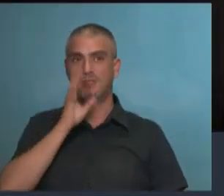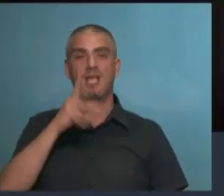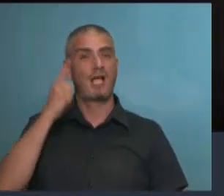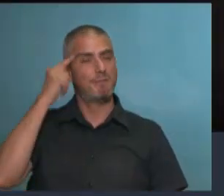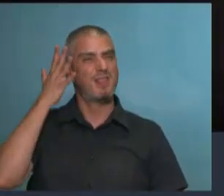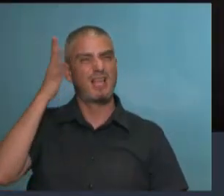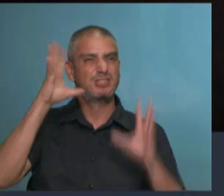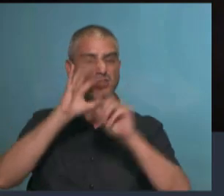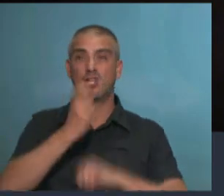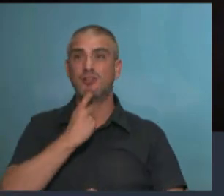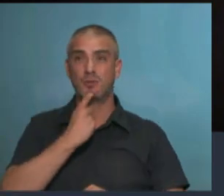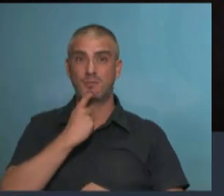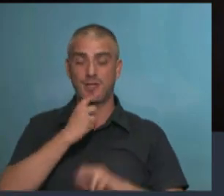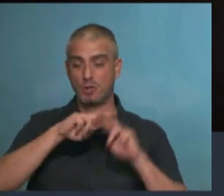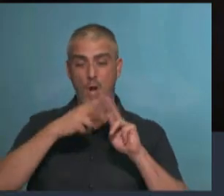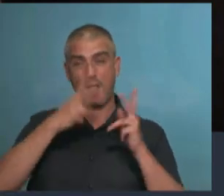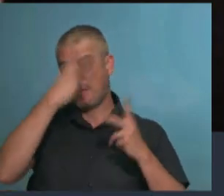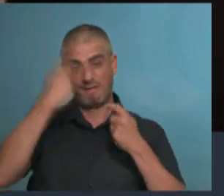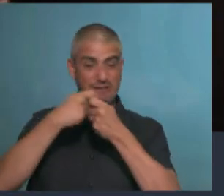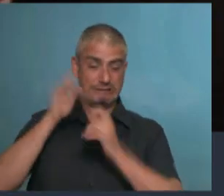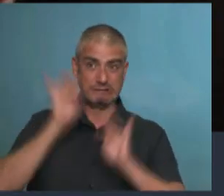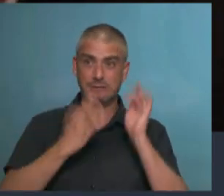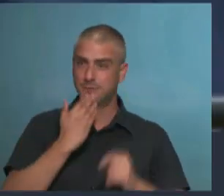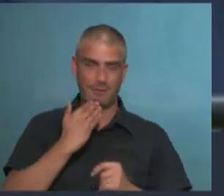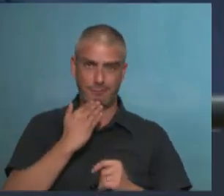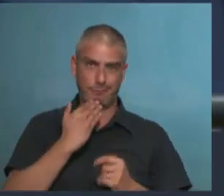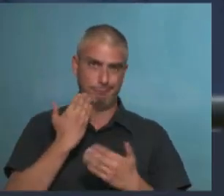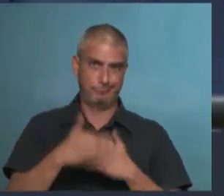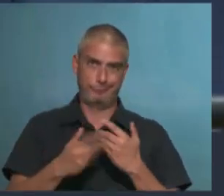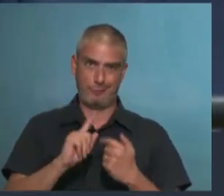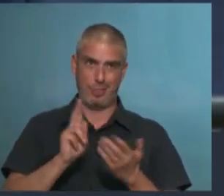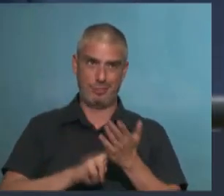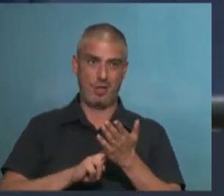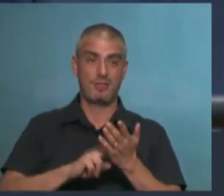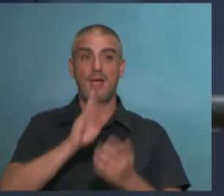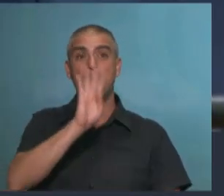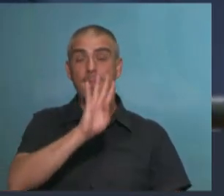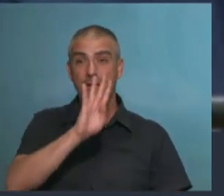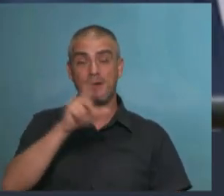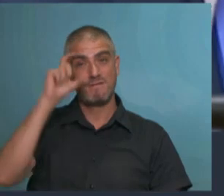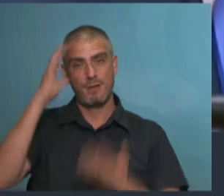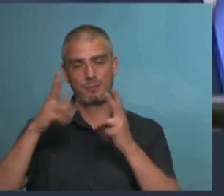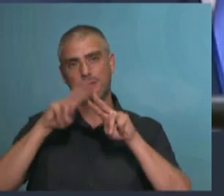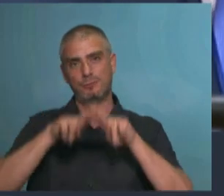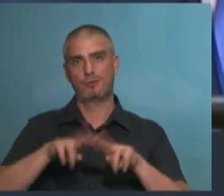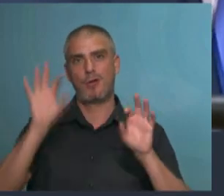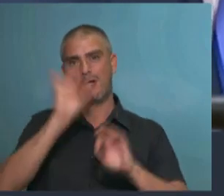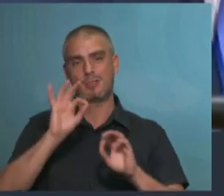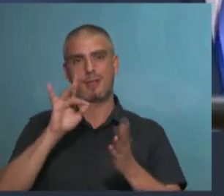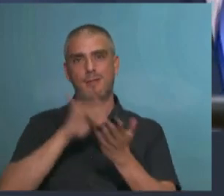הקודרות של פרס על התאגדות העולם הערבי נגד ישראל התבדו. רק נתניהו ואבו מאזן נשארו עדיין באותו